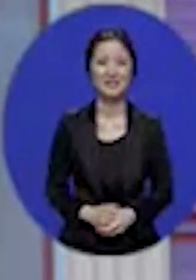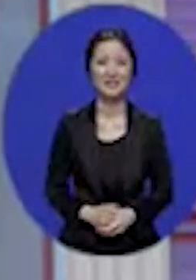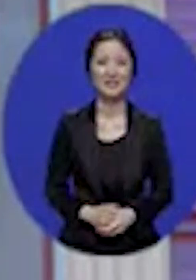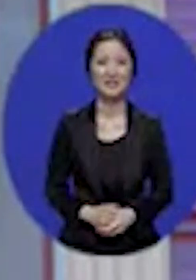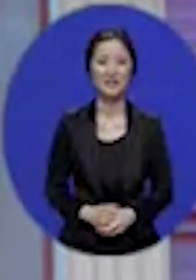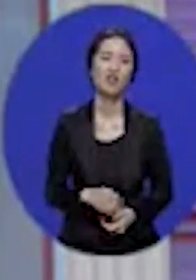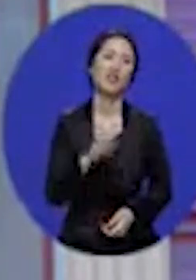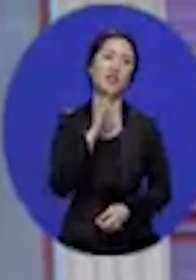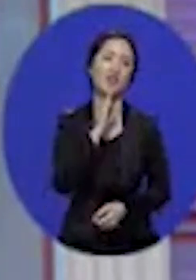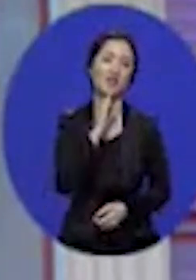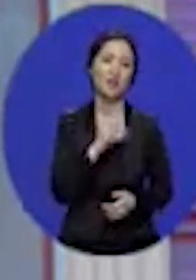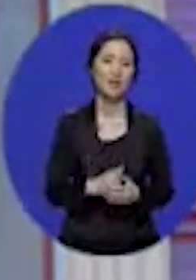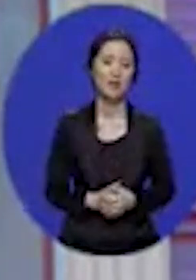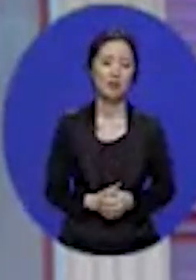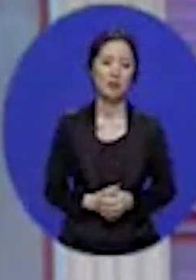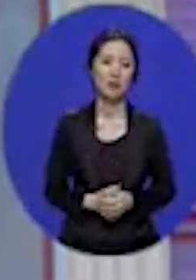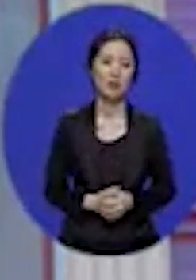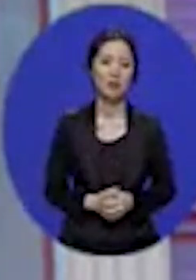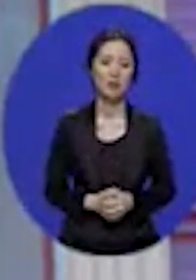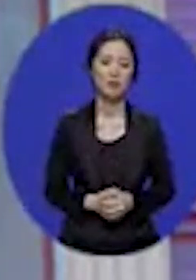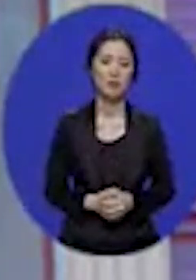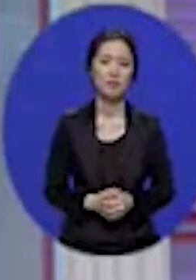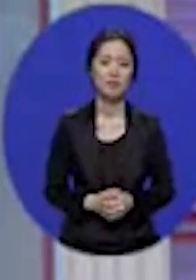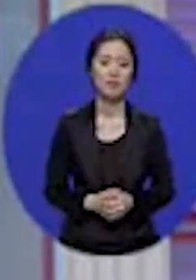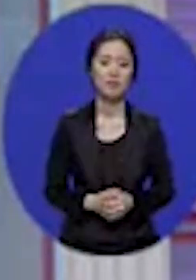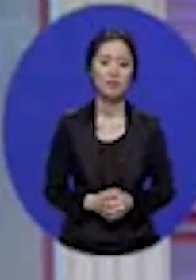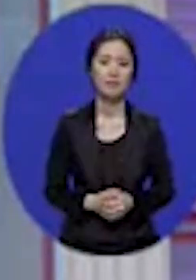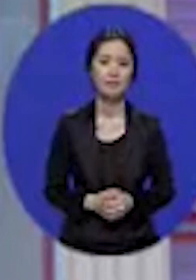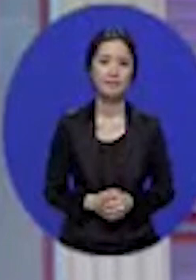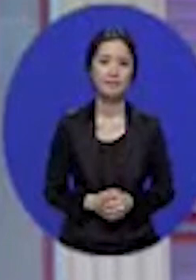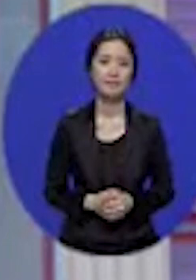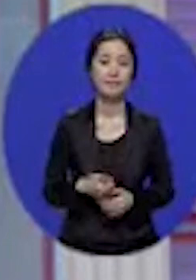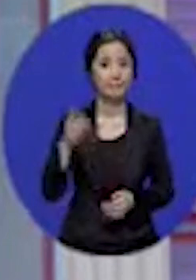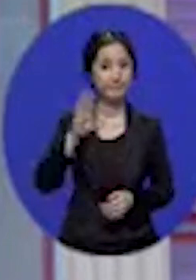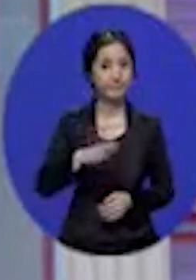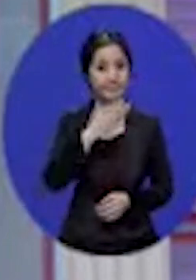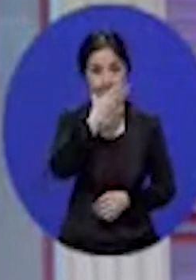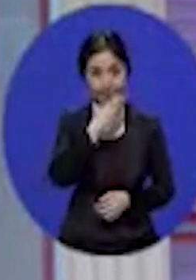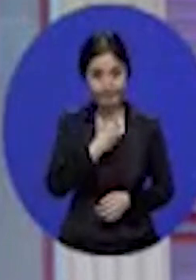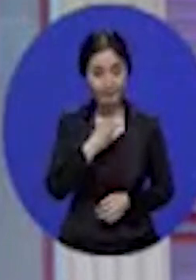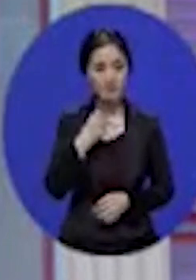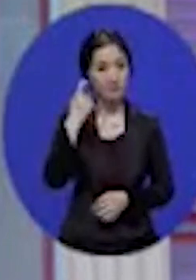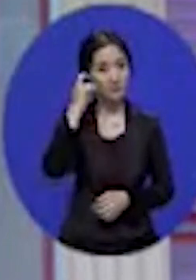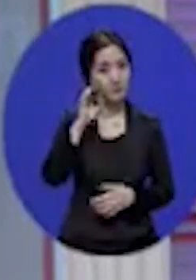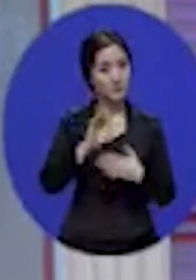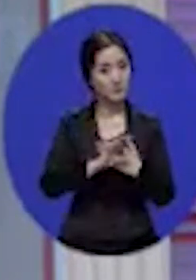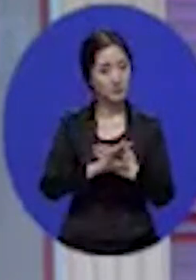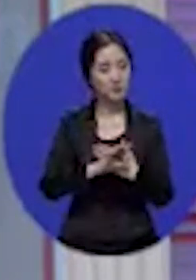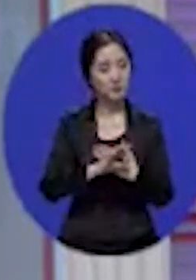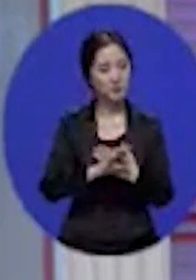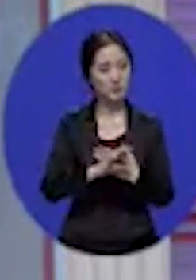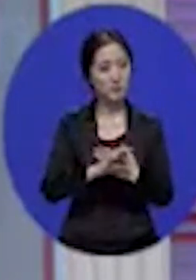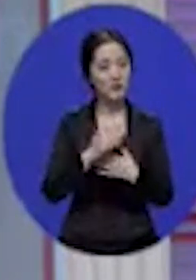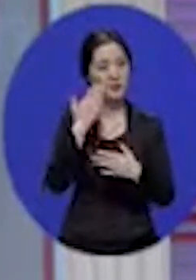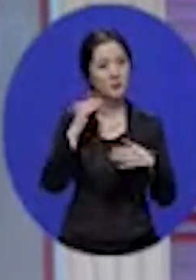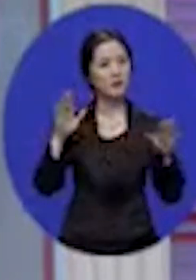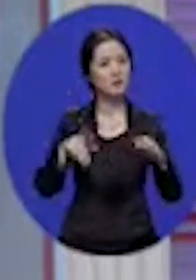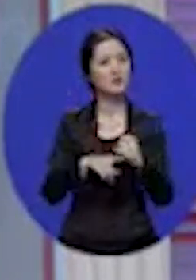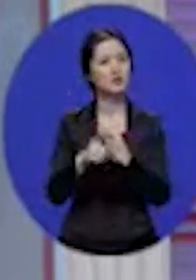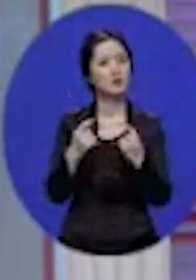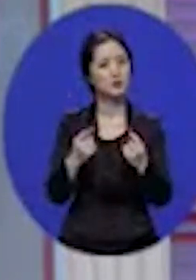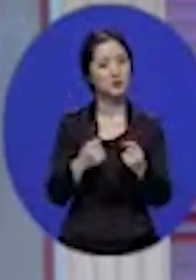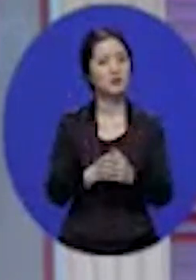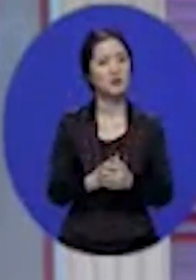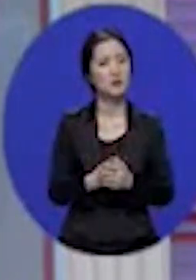그렇게 됐거든요. 근데 이게 정말 그 행복이라는 게 파랑새였고 저한테 행복을